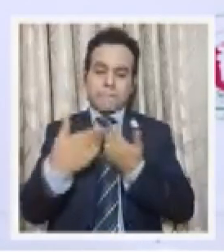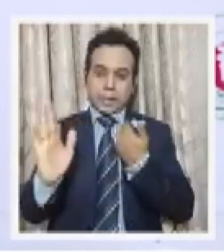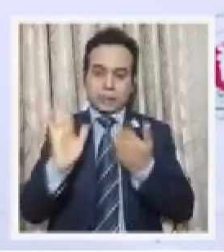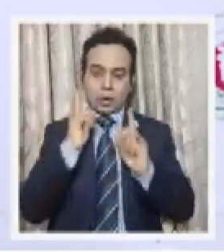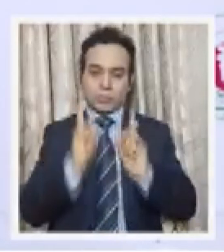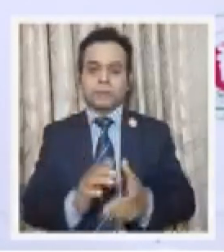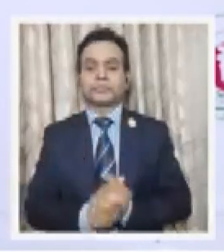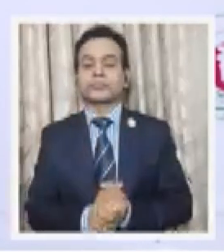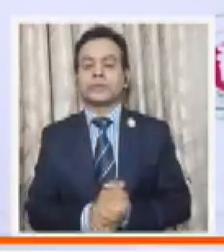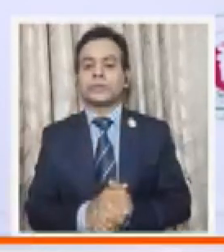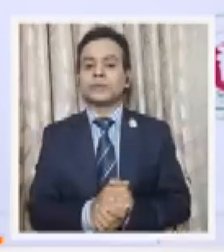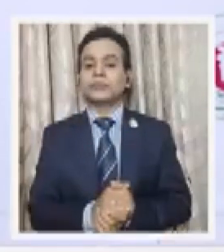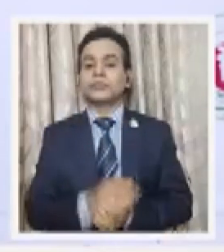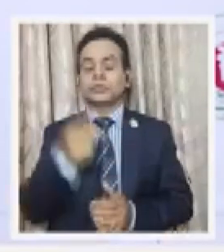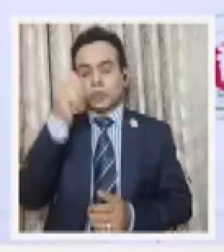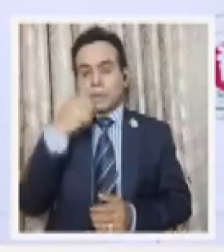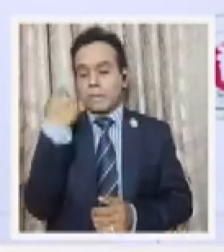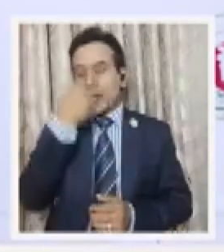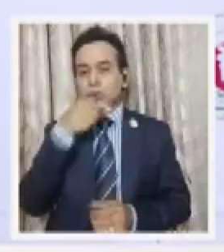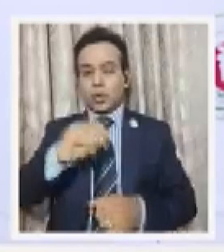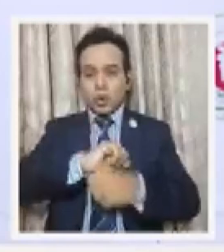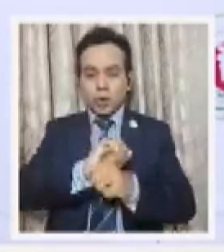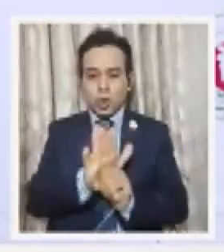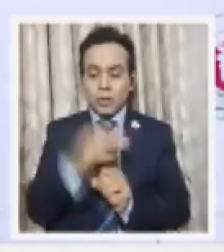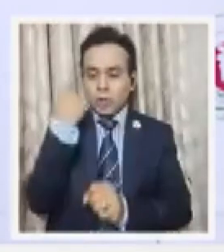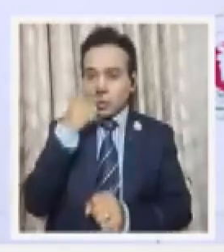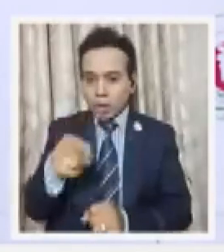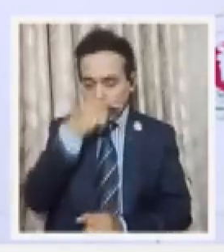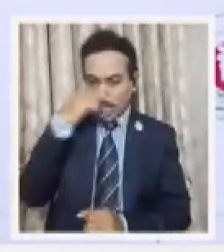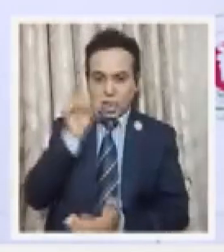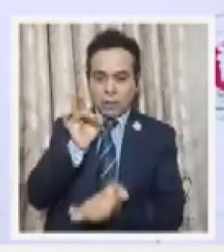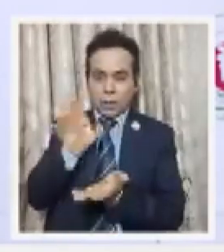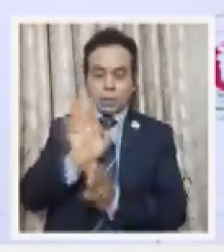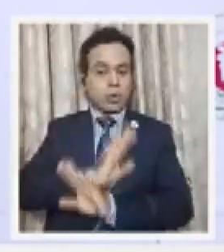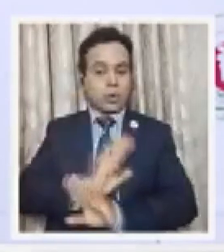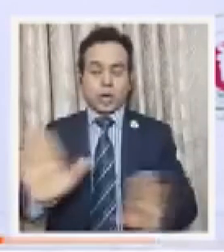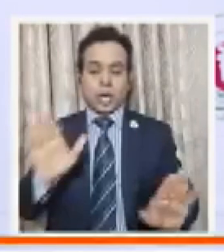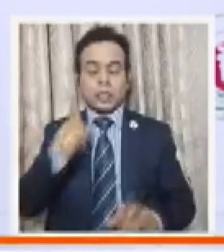প্রতিরোধে সহায়তা করুন এবং নিয়ম মেনে চলুন। সবাইকে অনেক অনেক ধন্যবাদ। আসসালামু আলাইকুম।